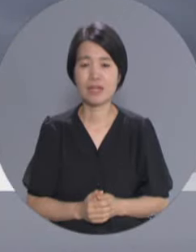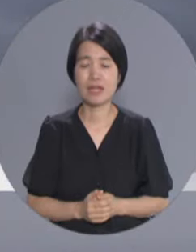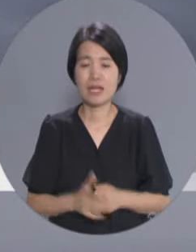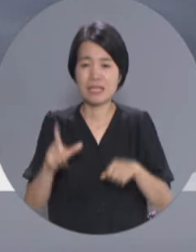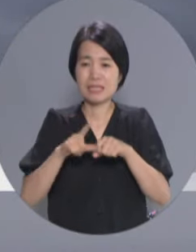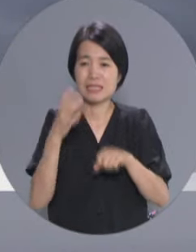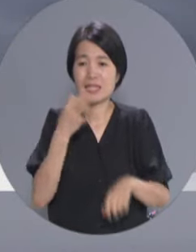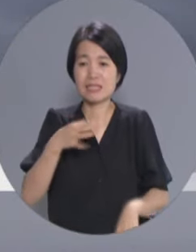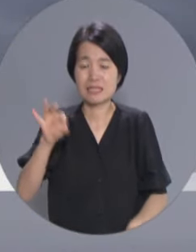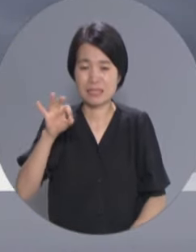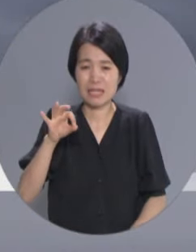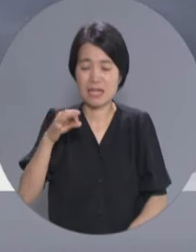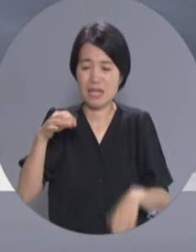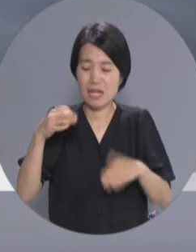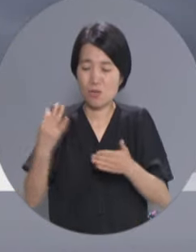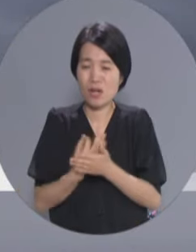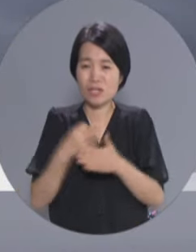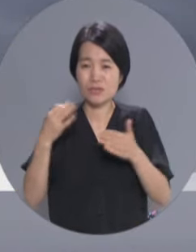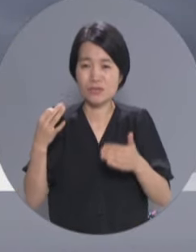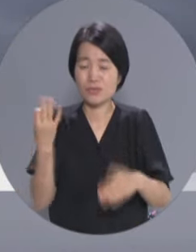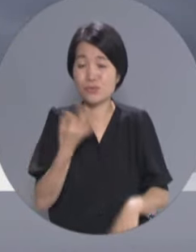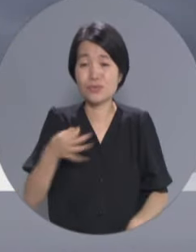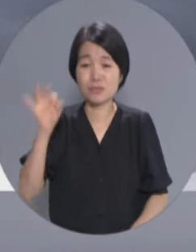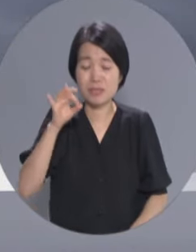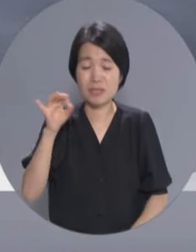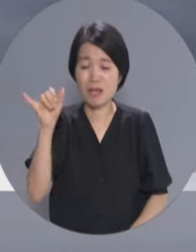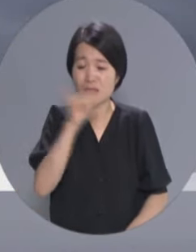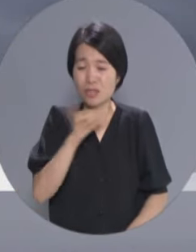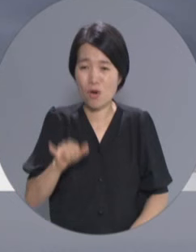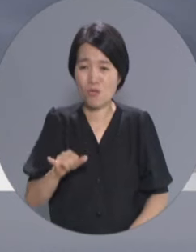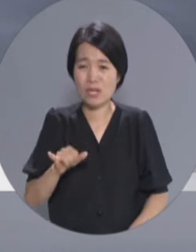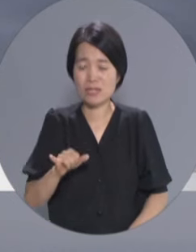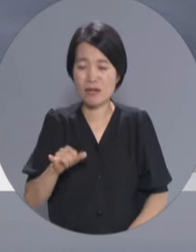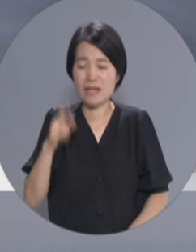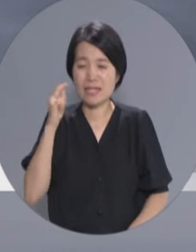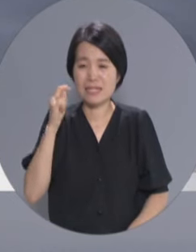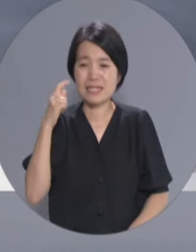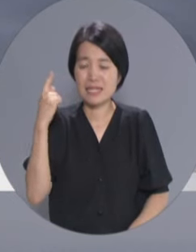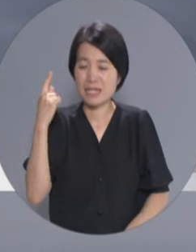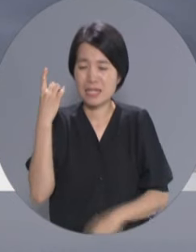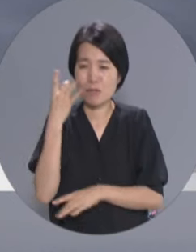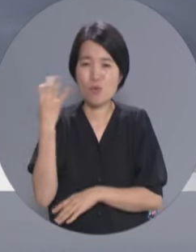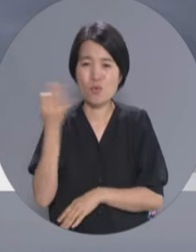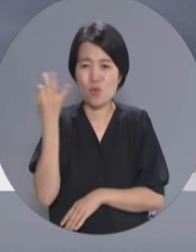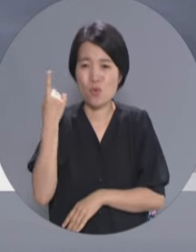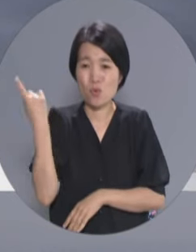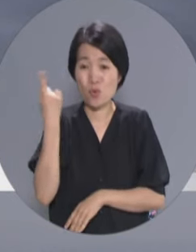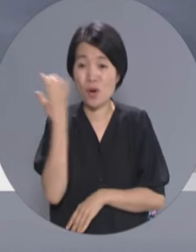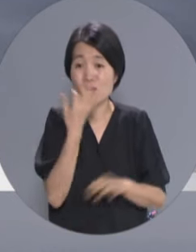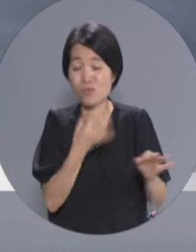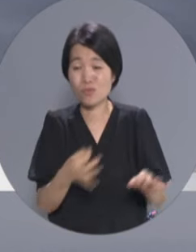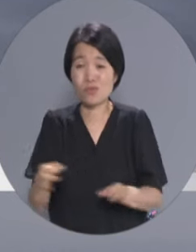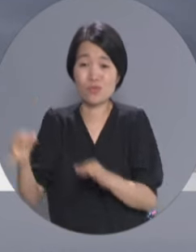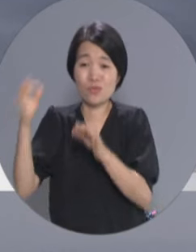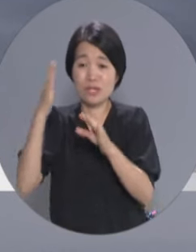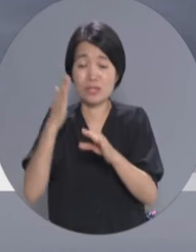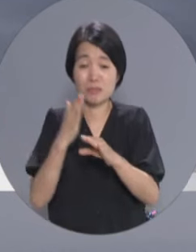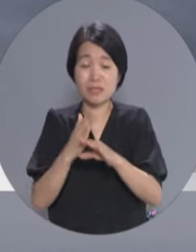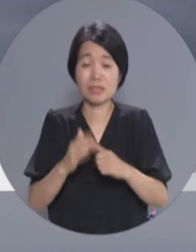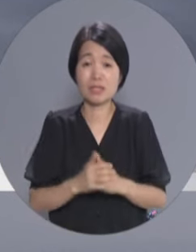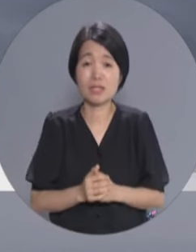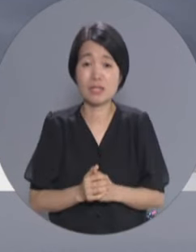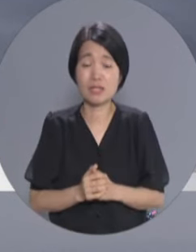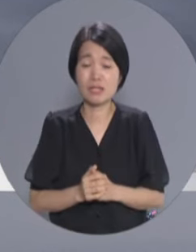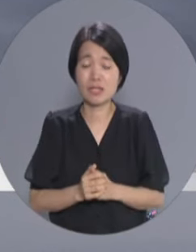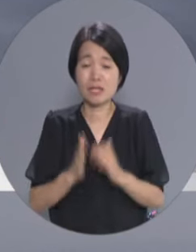연료비와 인건비가 오르면서 올해 전국 광역자치단체들이 줄줄이 택시 기본요금을 인상했습니다 이런